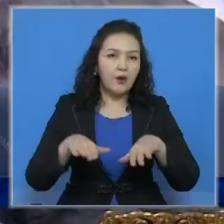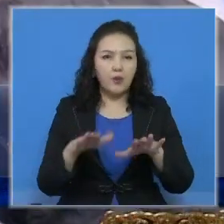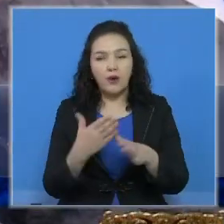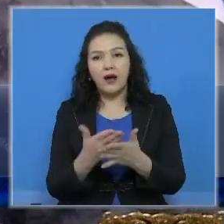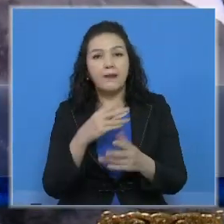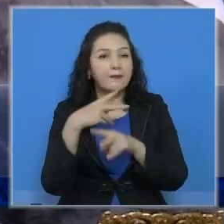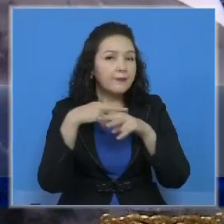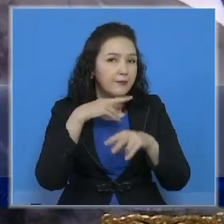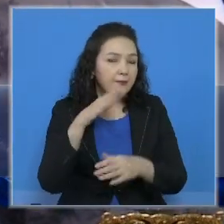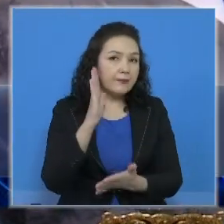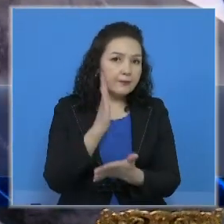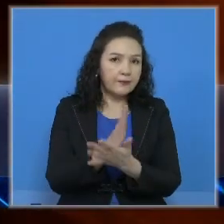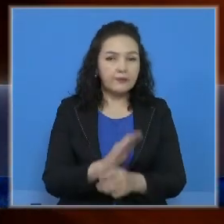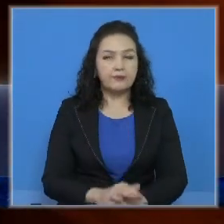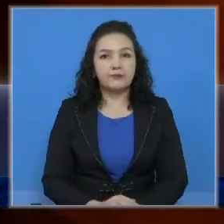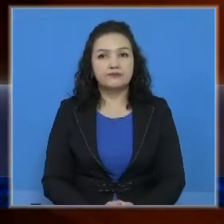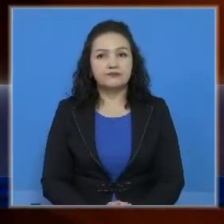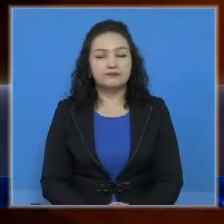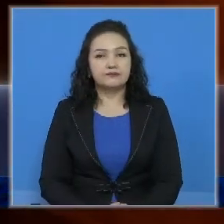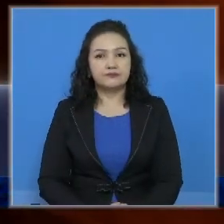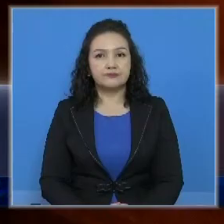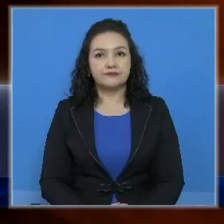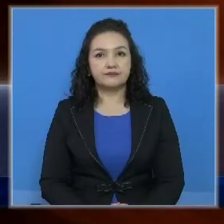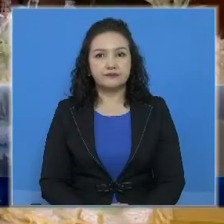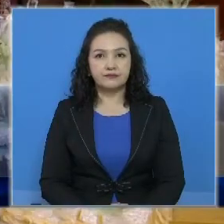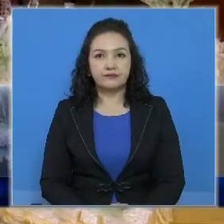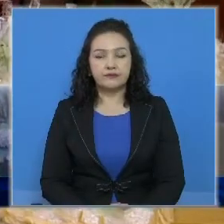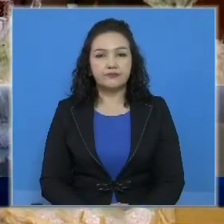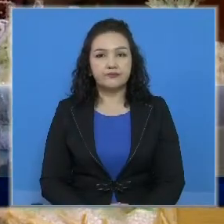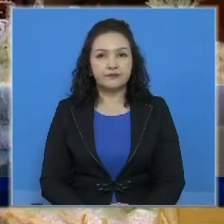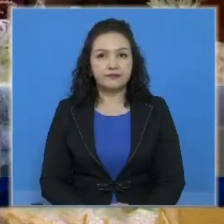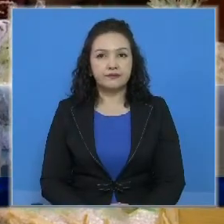бұйымдары да назарға ұсынылды. Жансая Абдукарым, Арман Досмағамбетов, Ақтөбе телеарнасы.